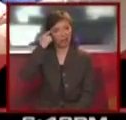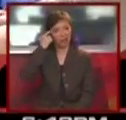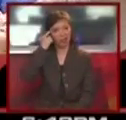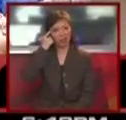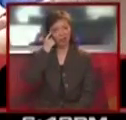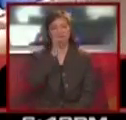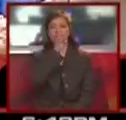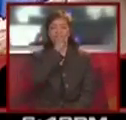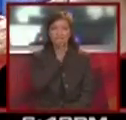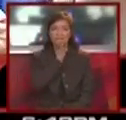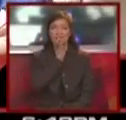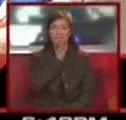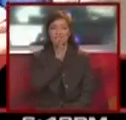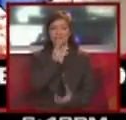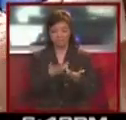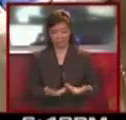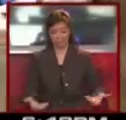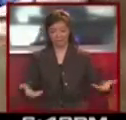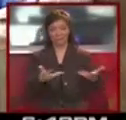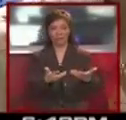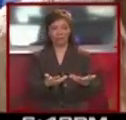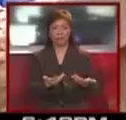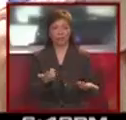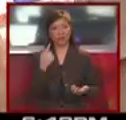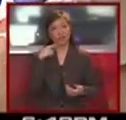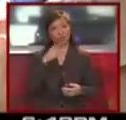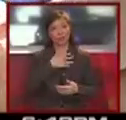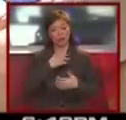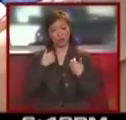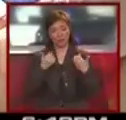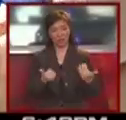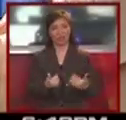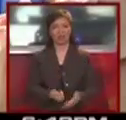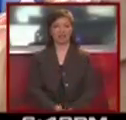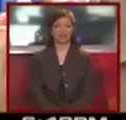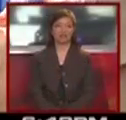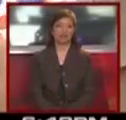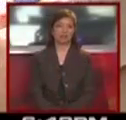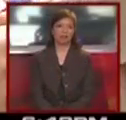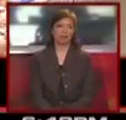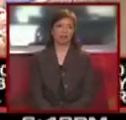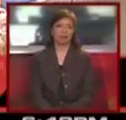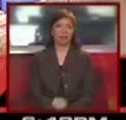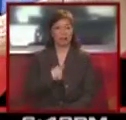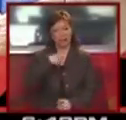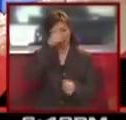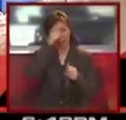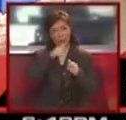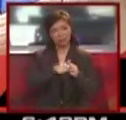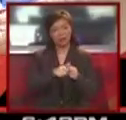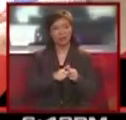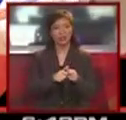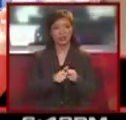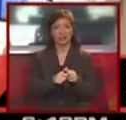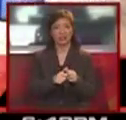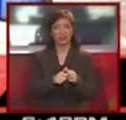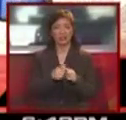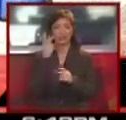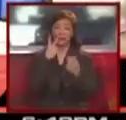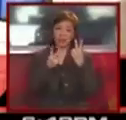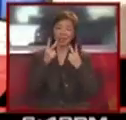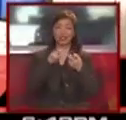day of my birthday, may magawa lang ako sa mismong araw. So yun, inaalala ko lang yung mga pupunta na bisibisihan, hoy kayo.